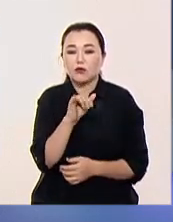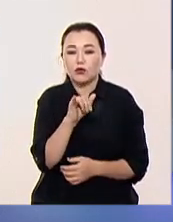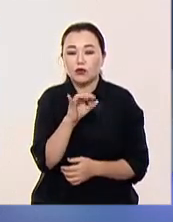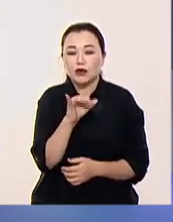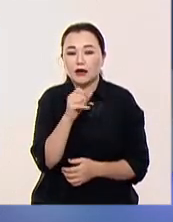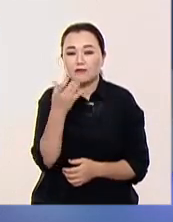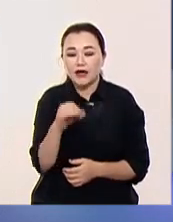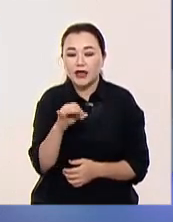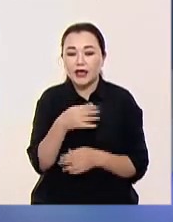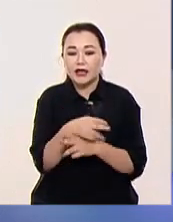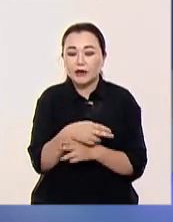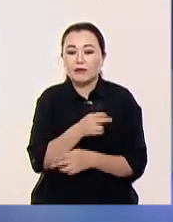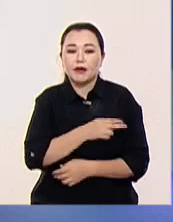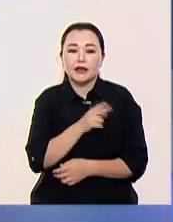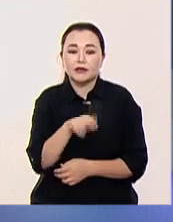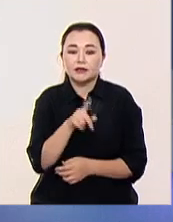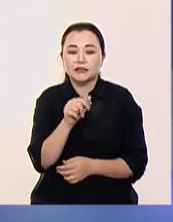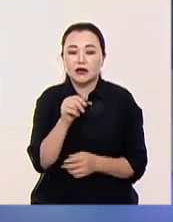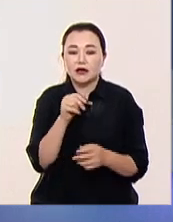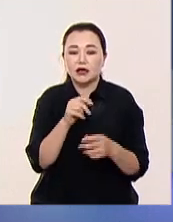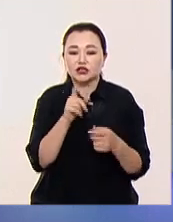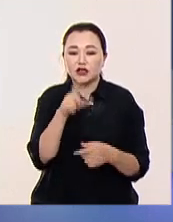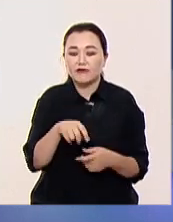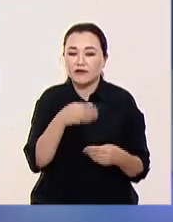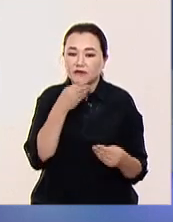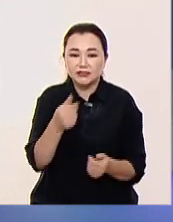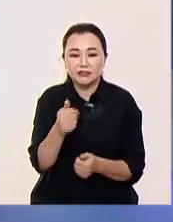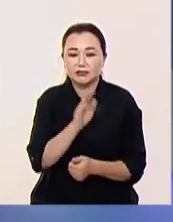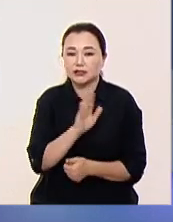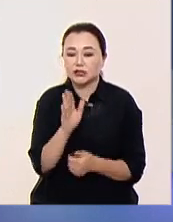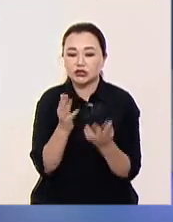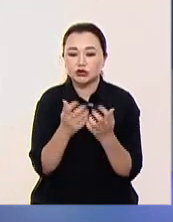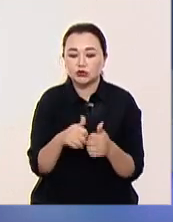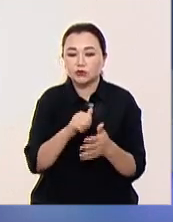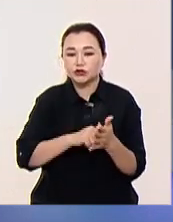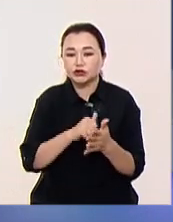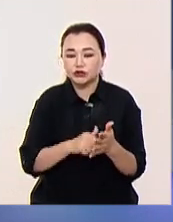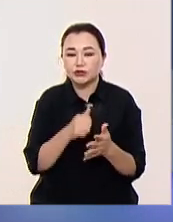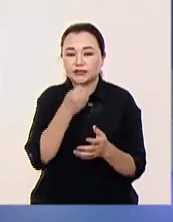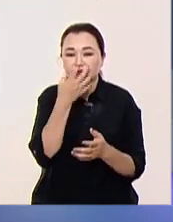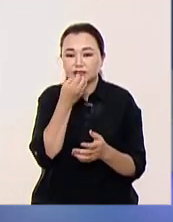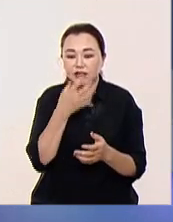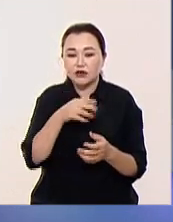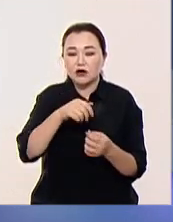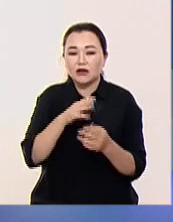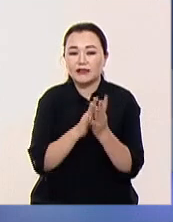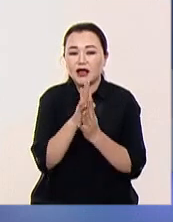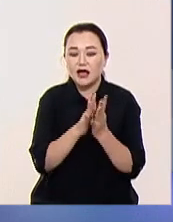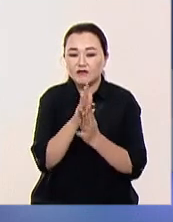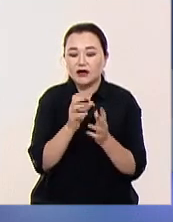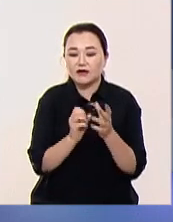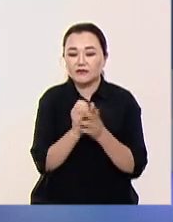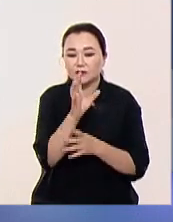Рыба погибла не из-за воздействия человека, а число причин помимо цветения водорослей добавился